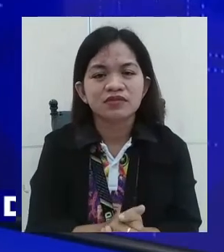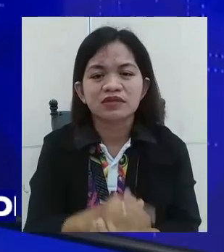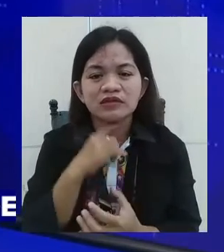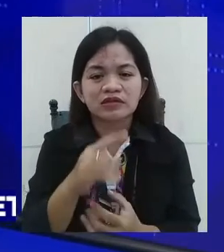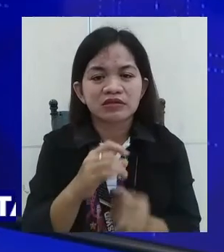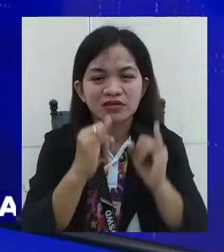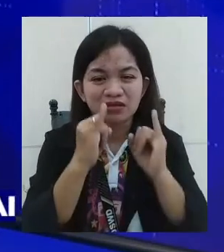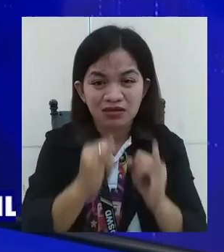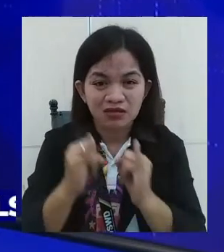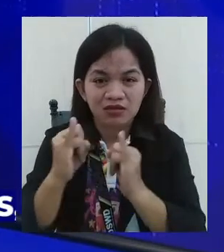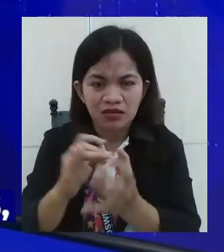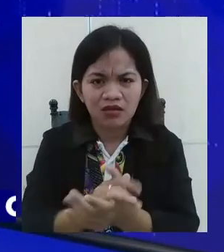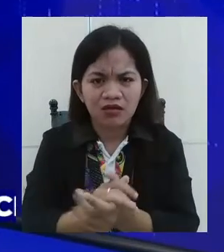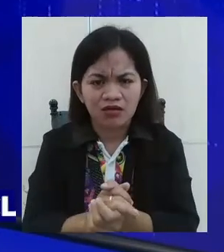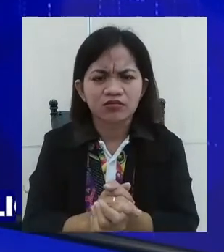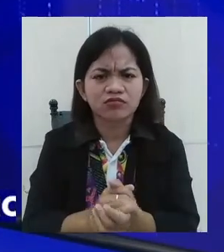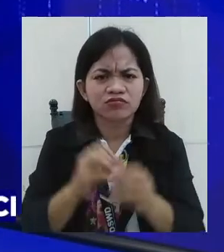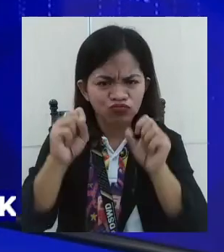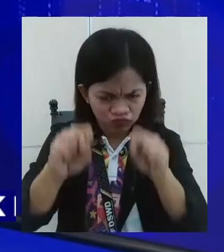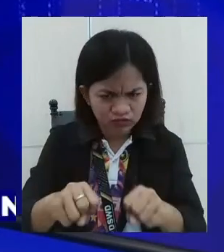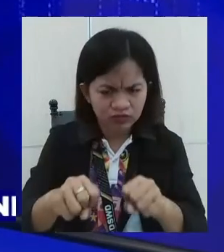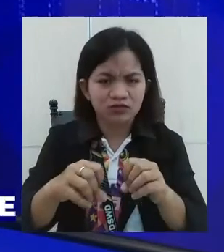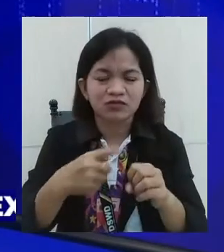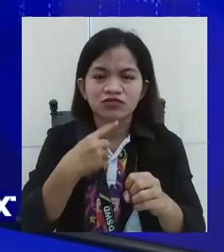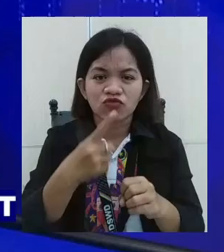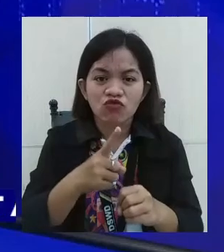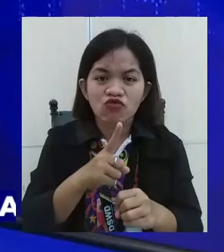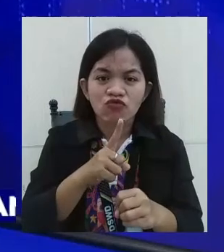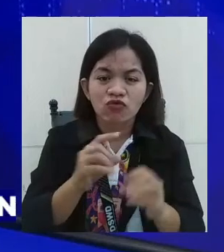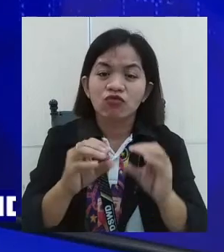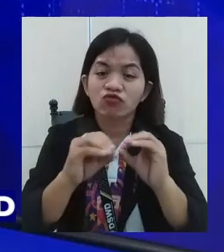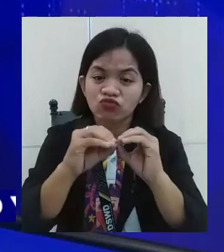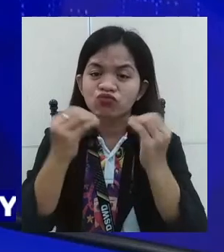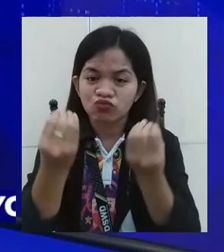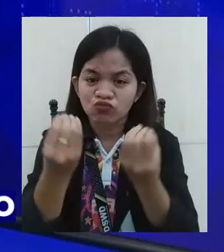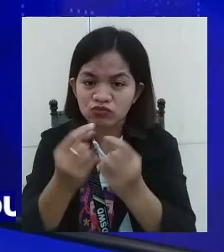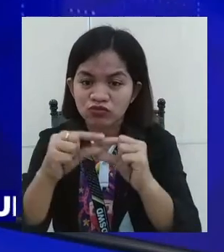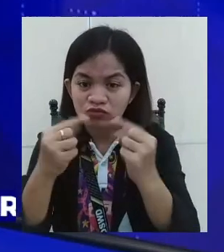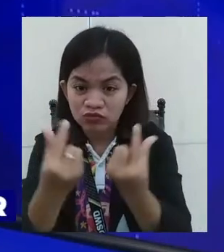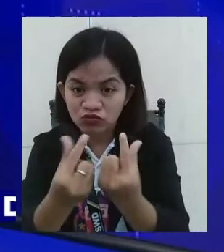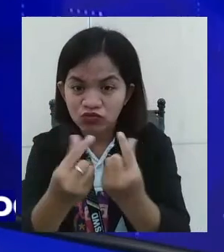pag tayo ay organized sa ating community, and then